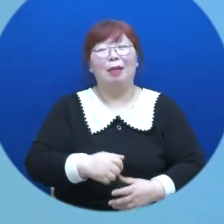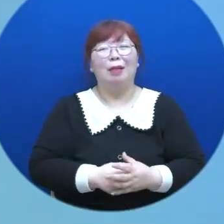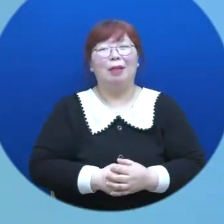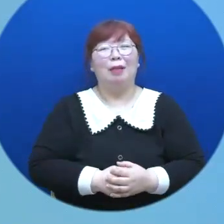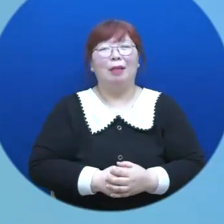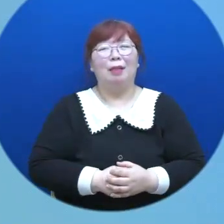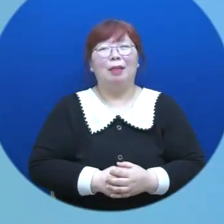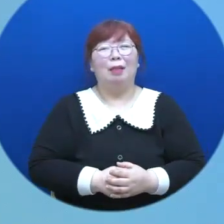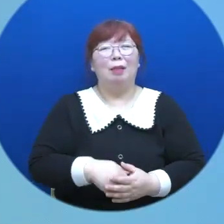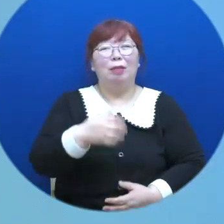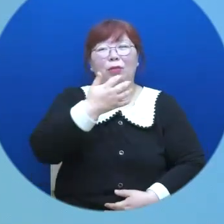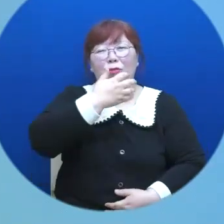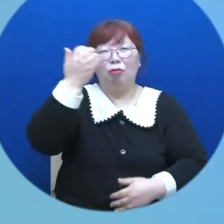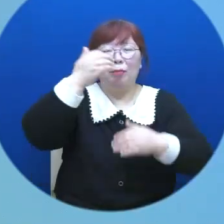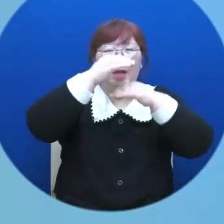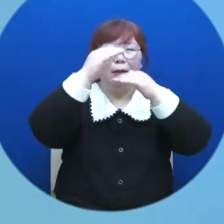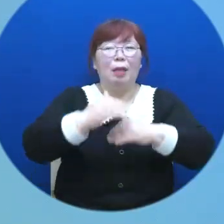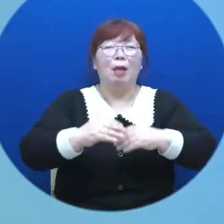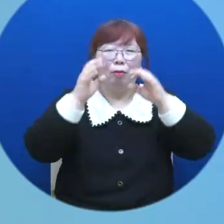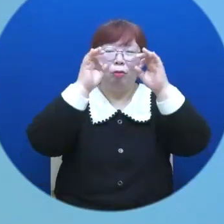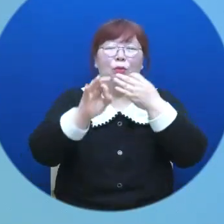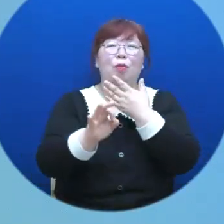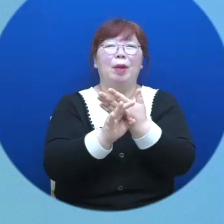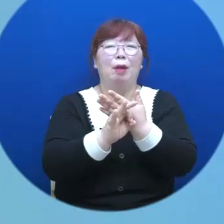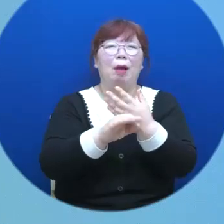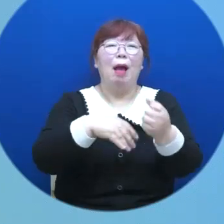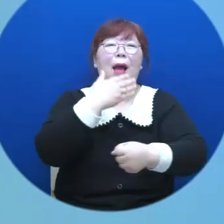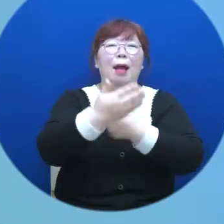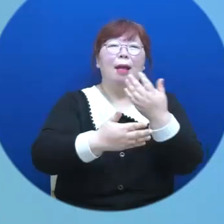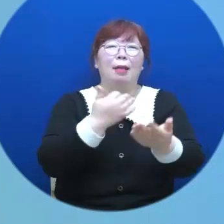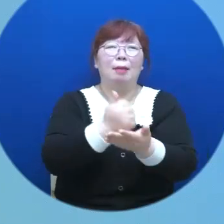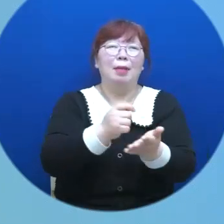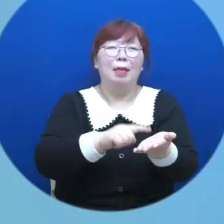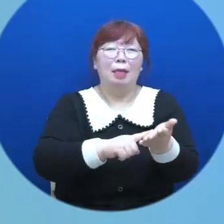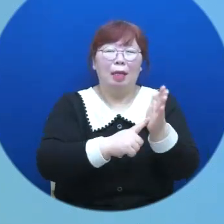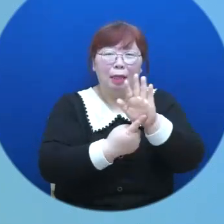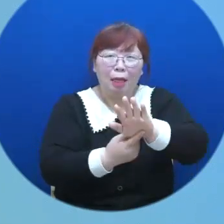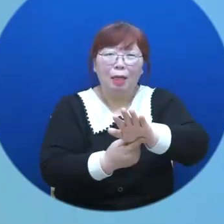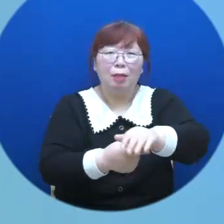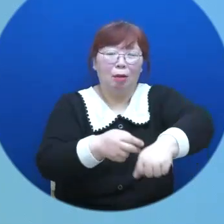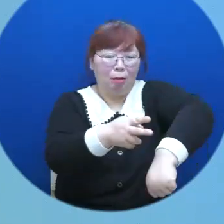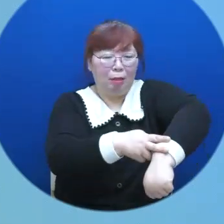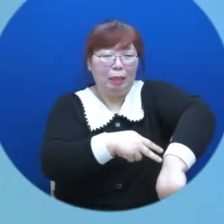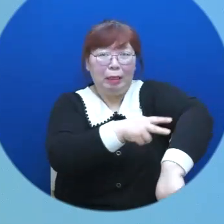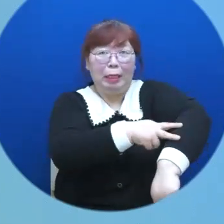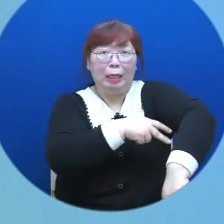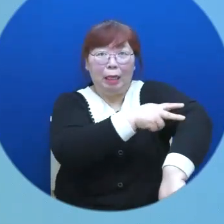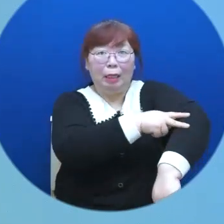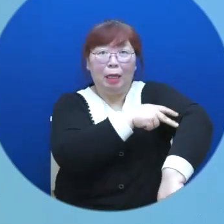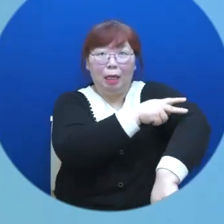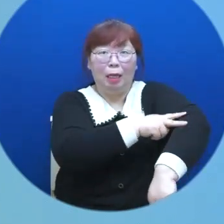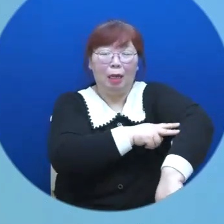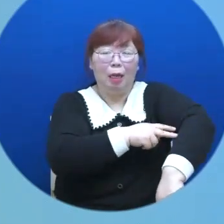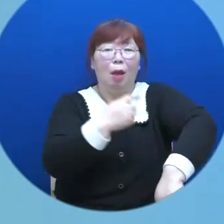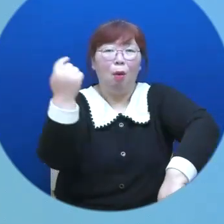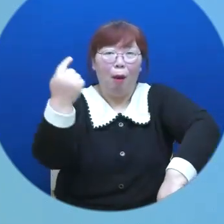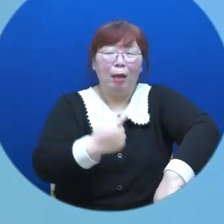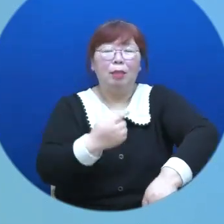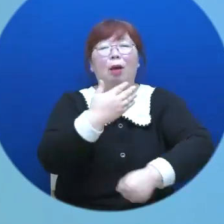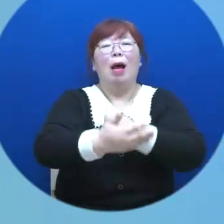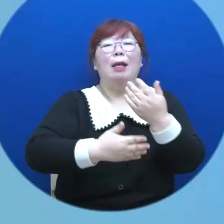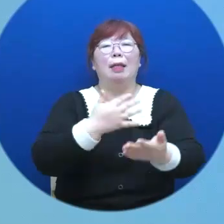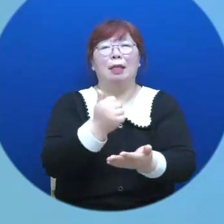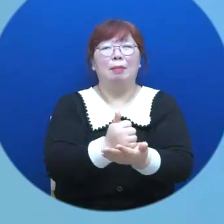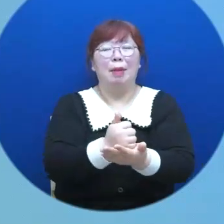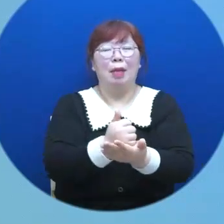그 꿈의 내용도 보면 하나님이 나타나서 사닥다리가 야곱에게 내려와 하나님의